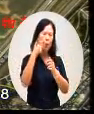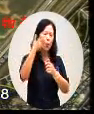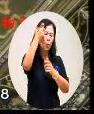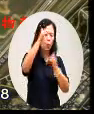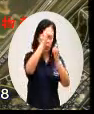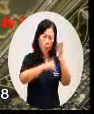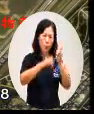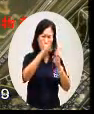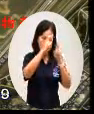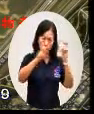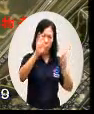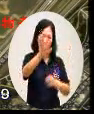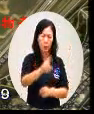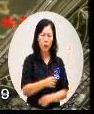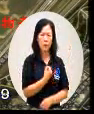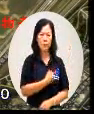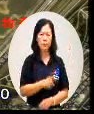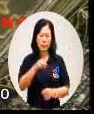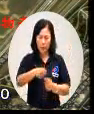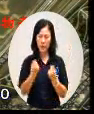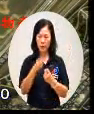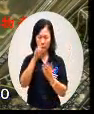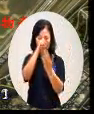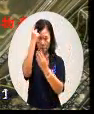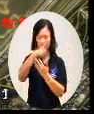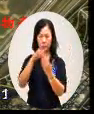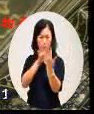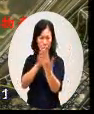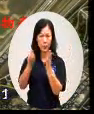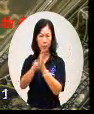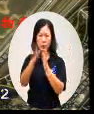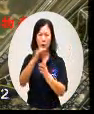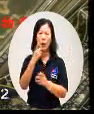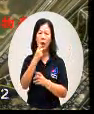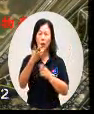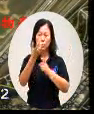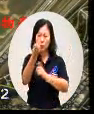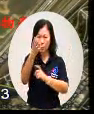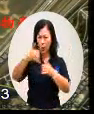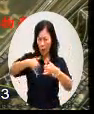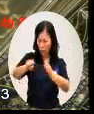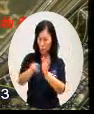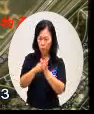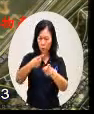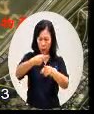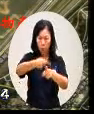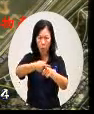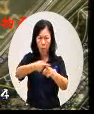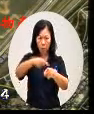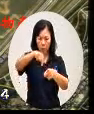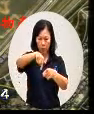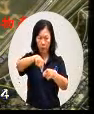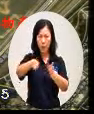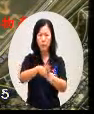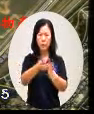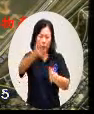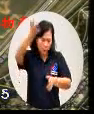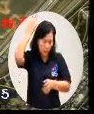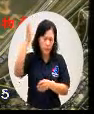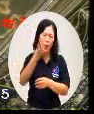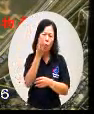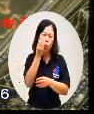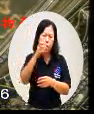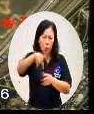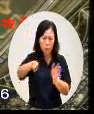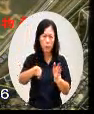重要的在林涛前，跟我们这个翠华路连在一起的交界的，这个就是以前的观光局所